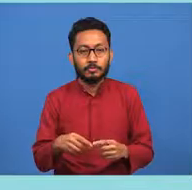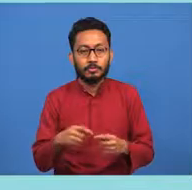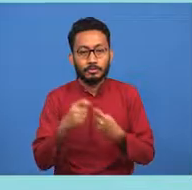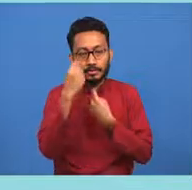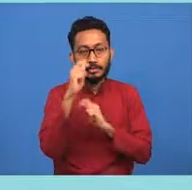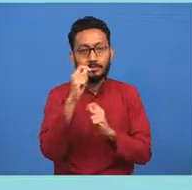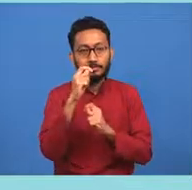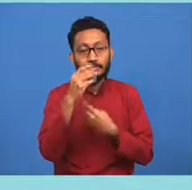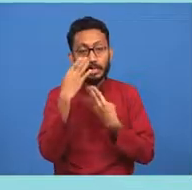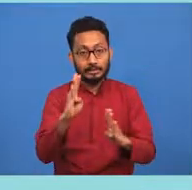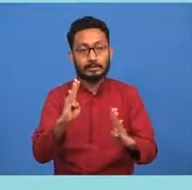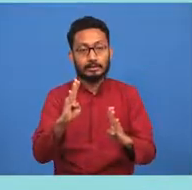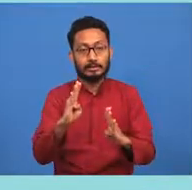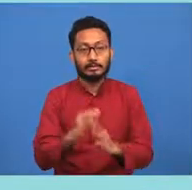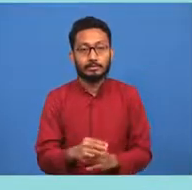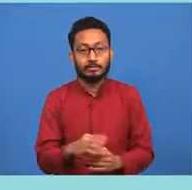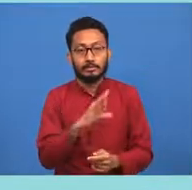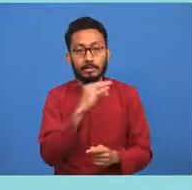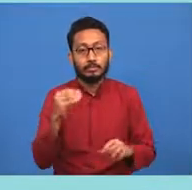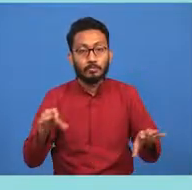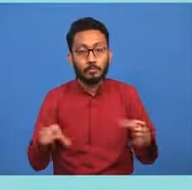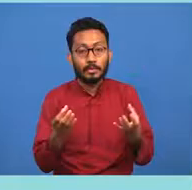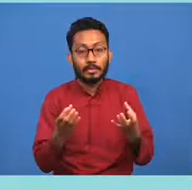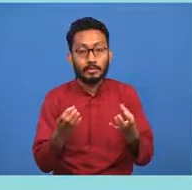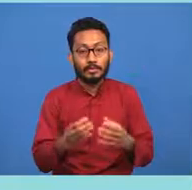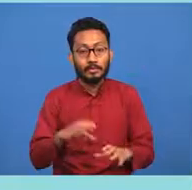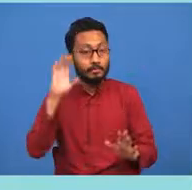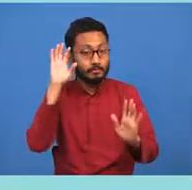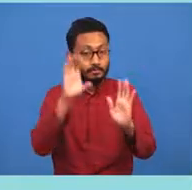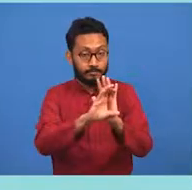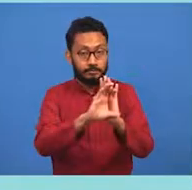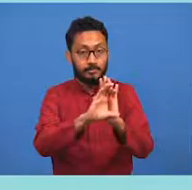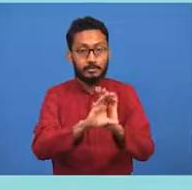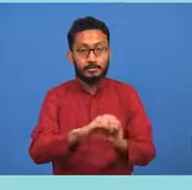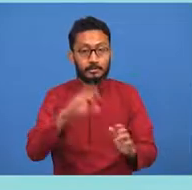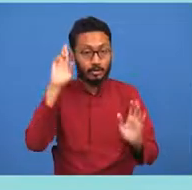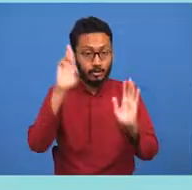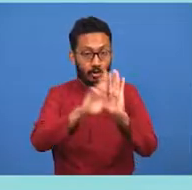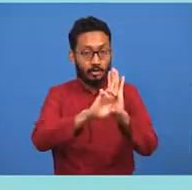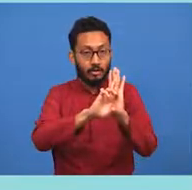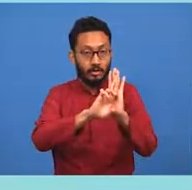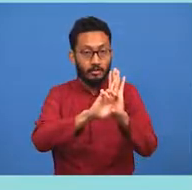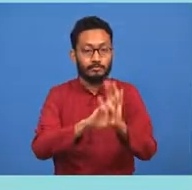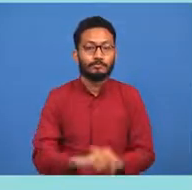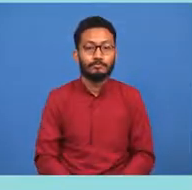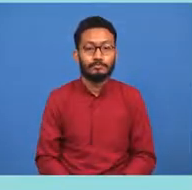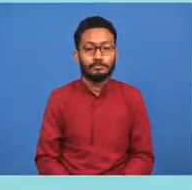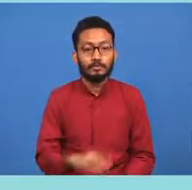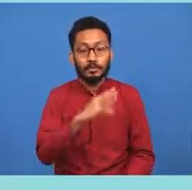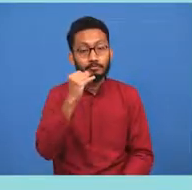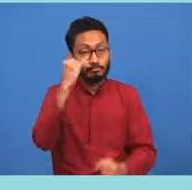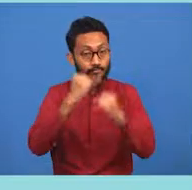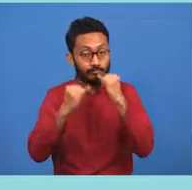Ketiga, membina gambar raja aras tenaga untuk tindak balas pemendekkan. Dan yang